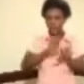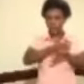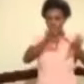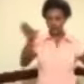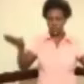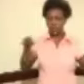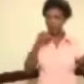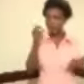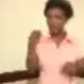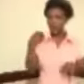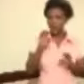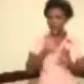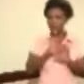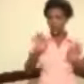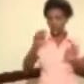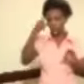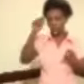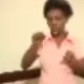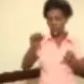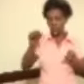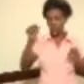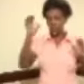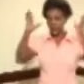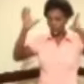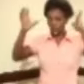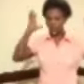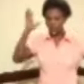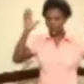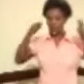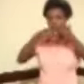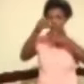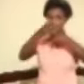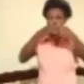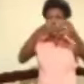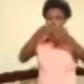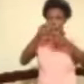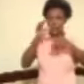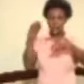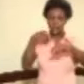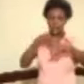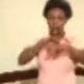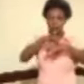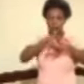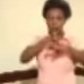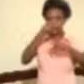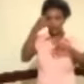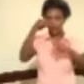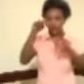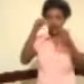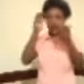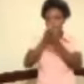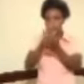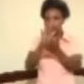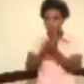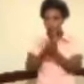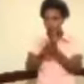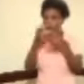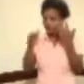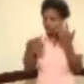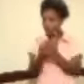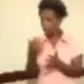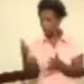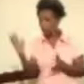sous lui, qui représente côté m'a fait marché public là, j'ai quitté un espace vide, côté que m'a fait l'école là à l'avenir, mais là, on a remis un morceau de terre aux gens, et